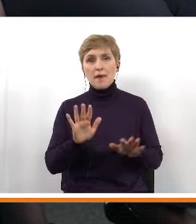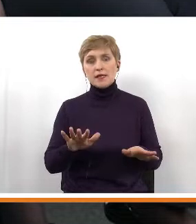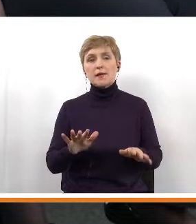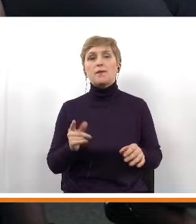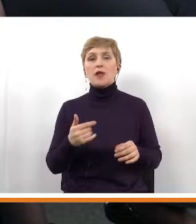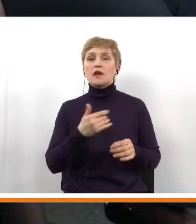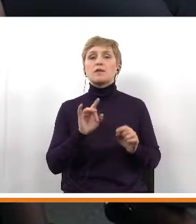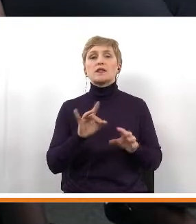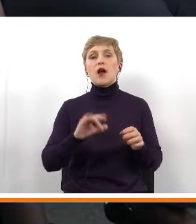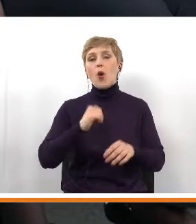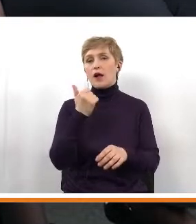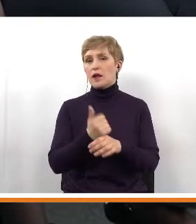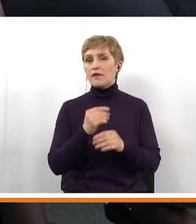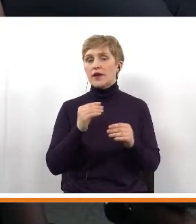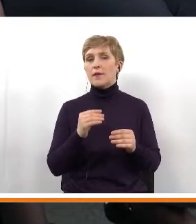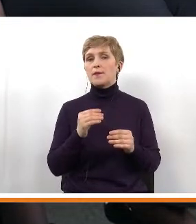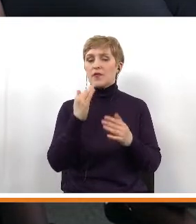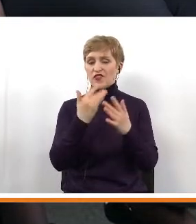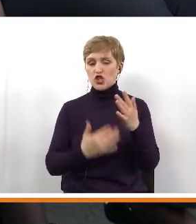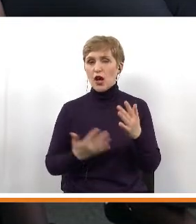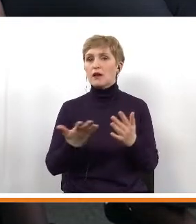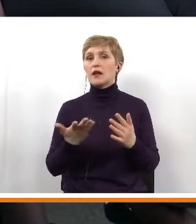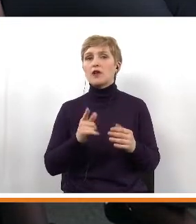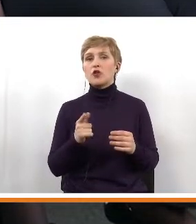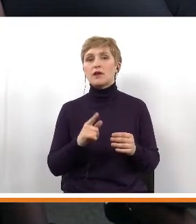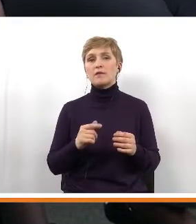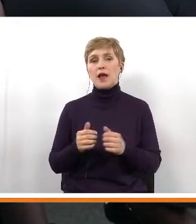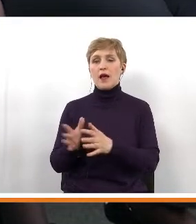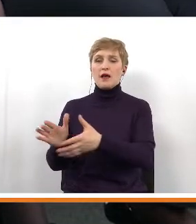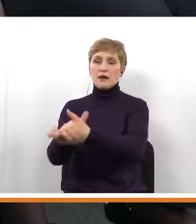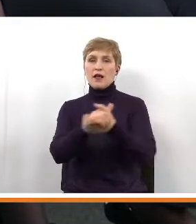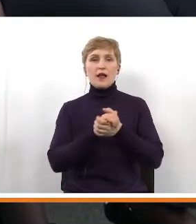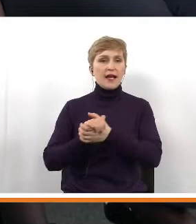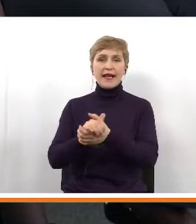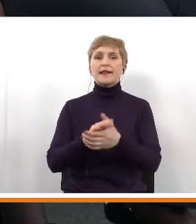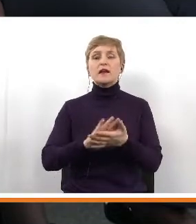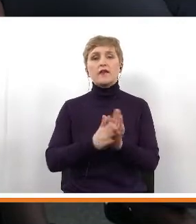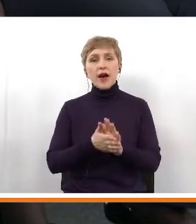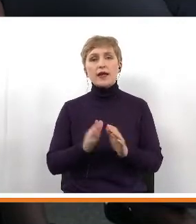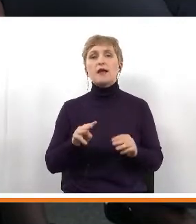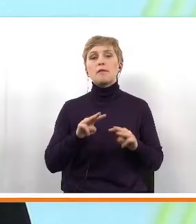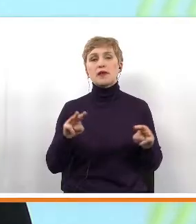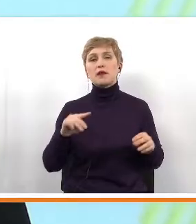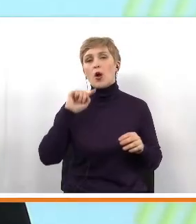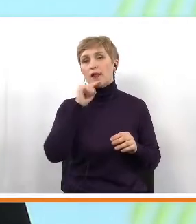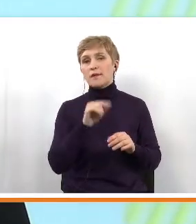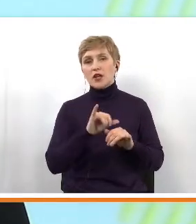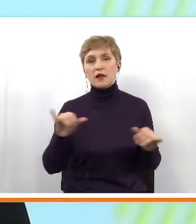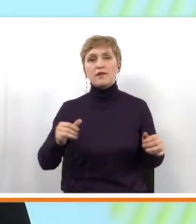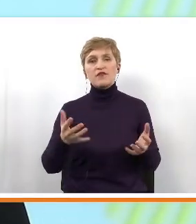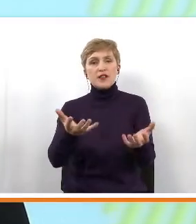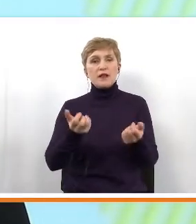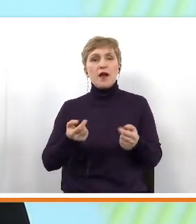о главных вещах, до которых мы коллегиально договорились, и Министерство экономического развития